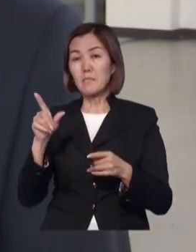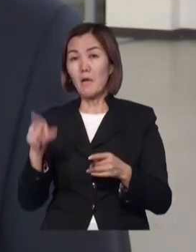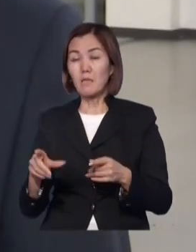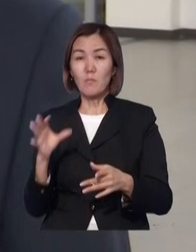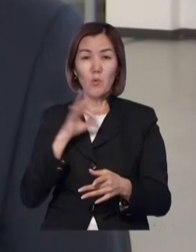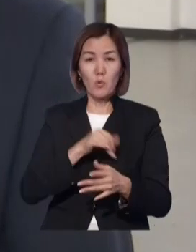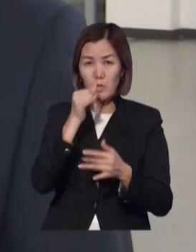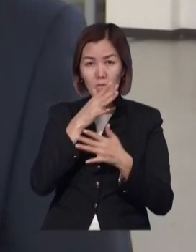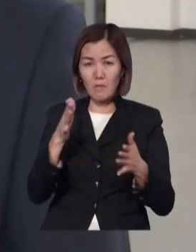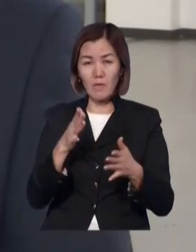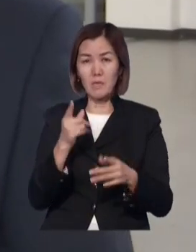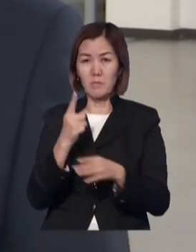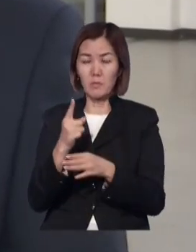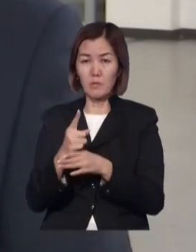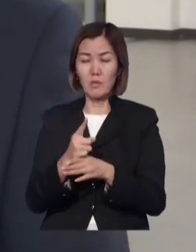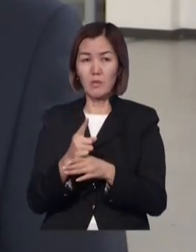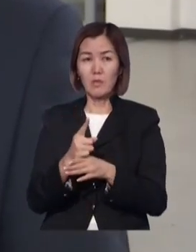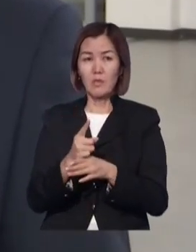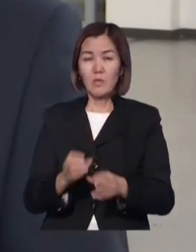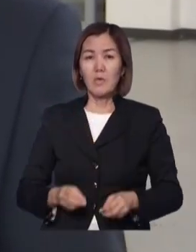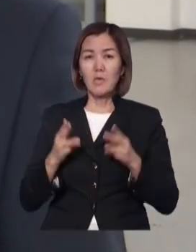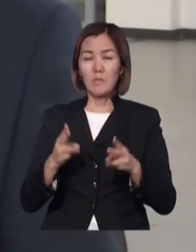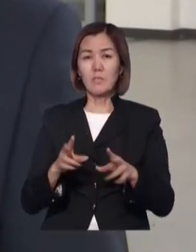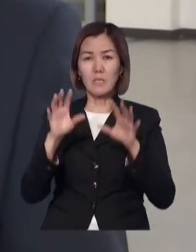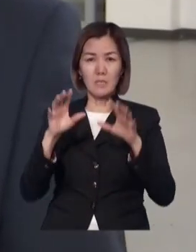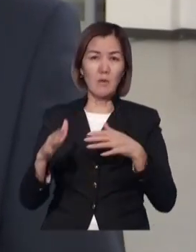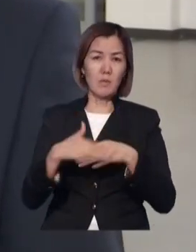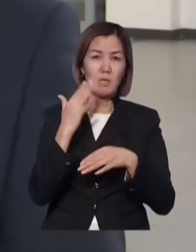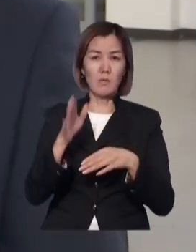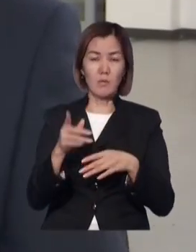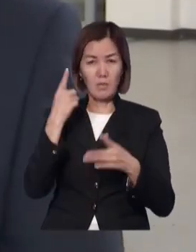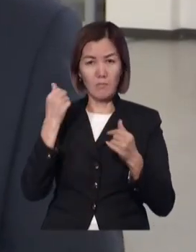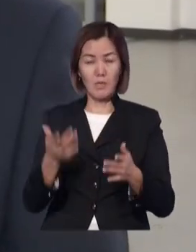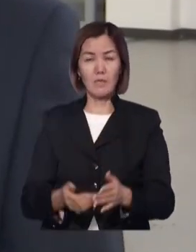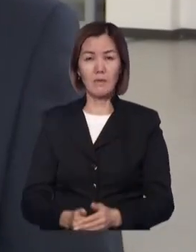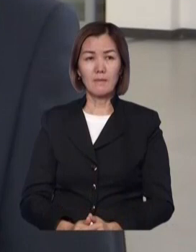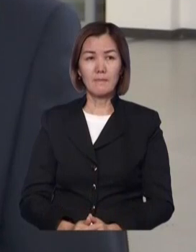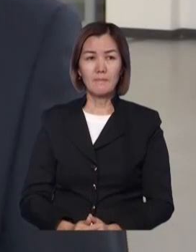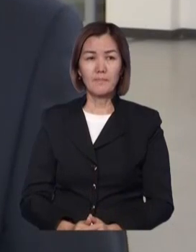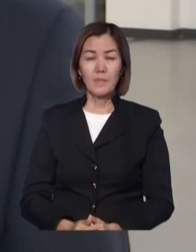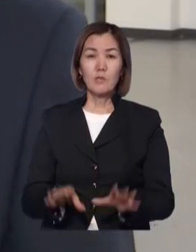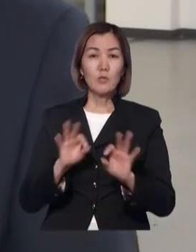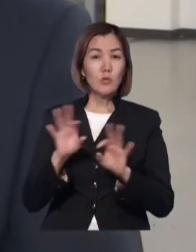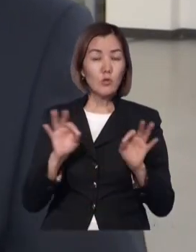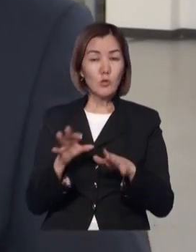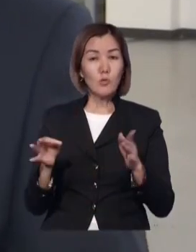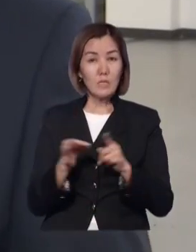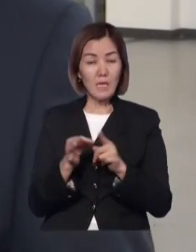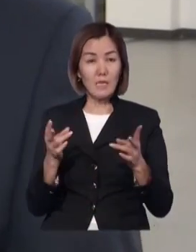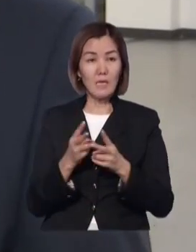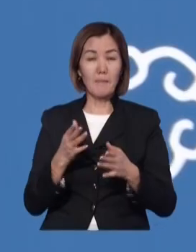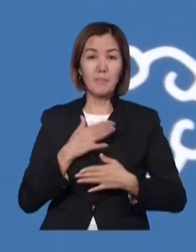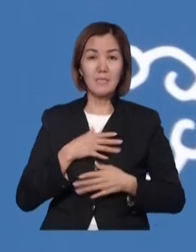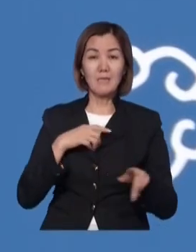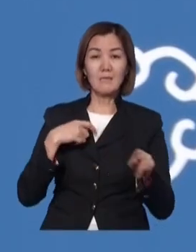жағдайда оларға әкімшілік және қылмыстық жауапкершілікке тартылатынын біз сол түсіндіру мақсатында, және де біздің